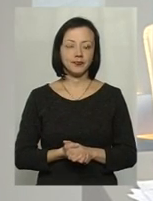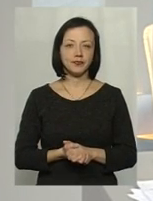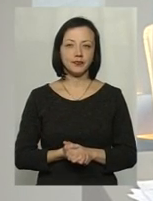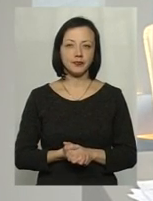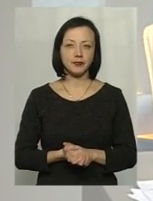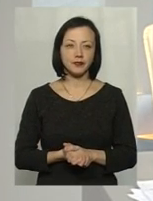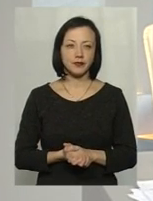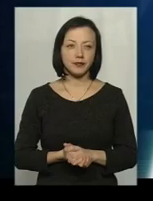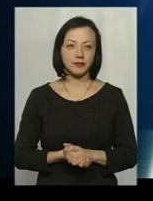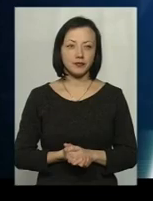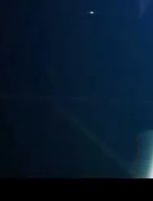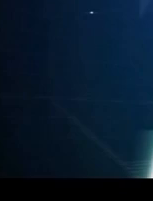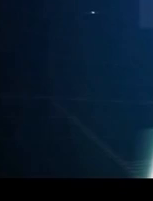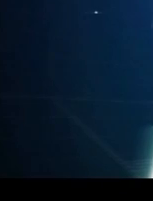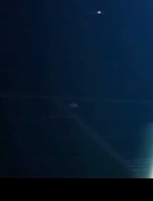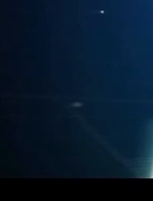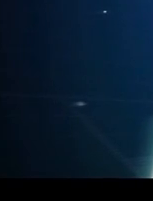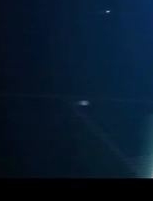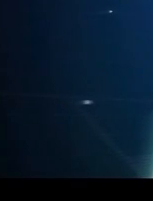продовжимо розмову.